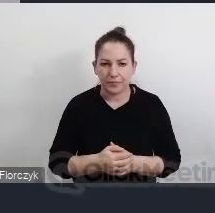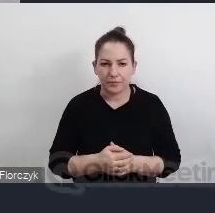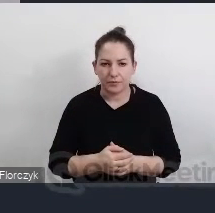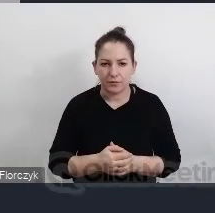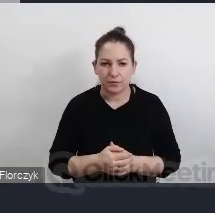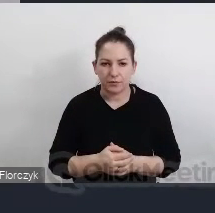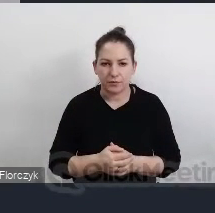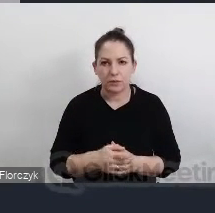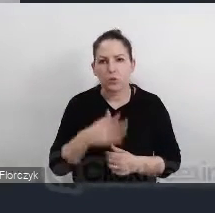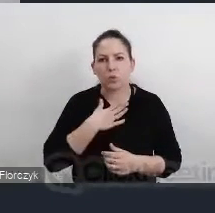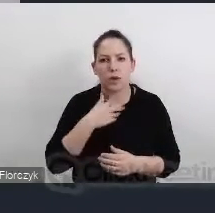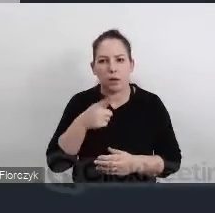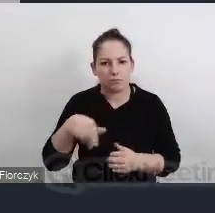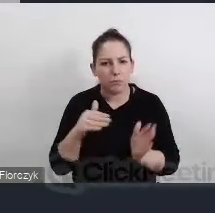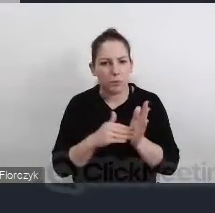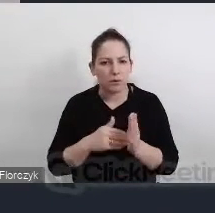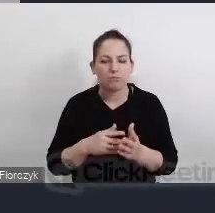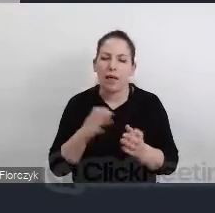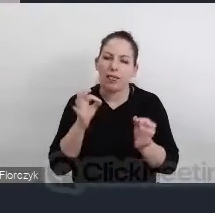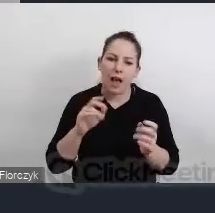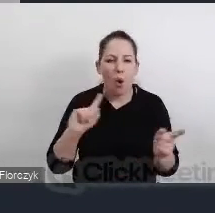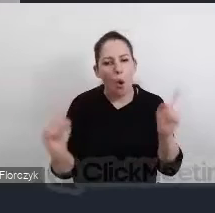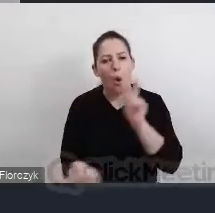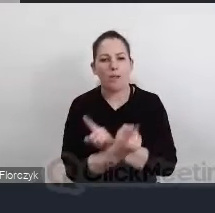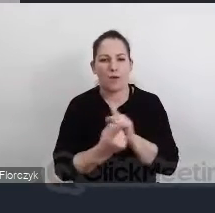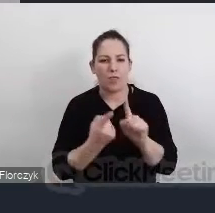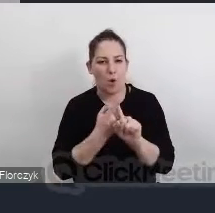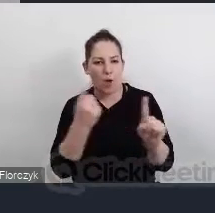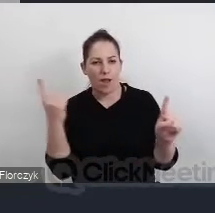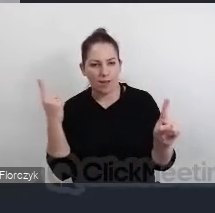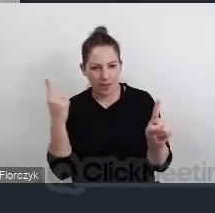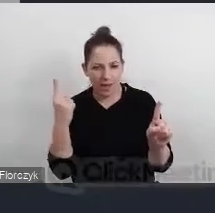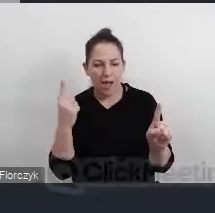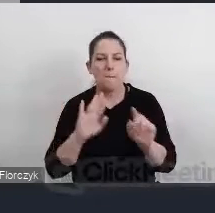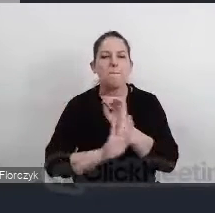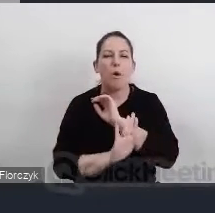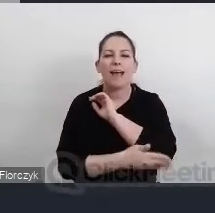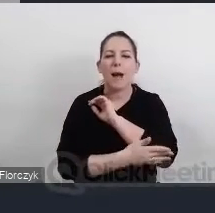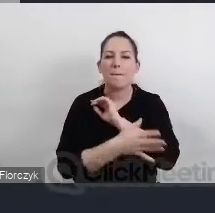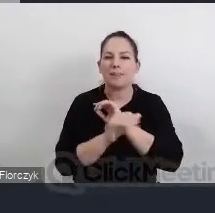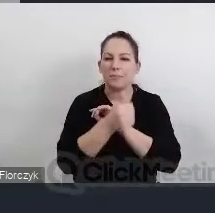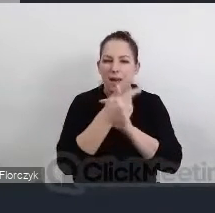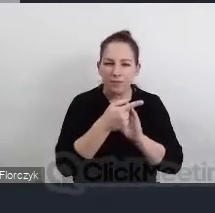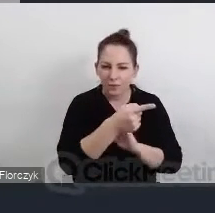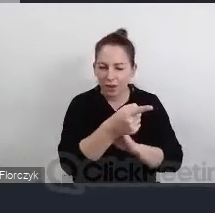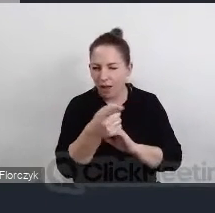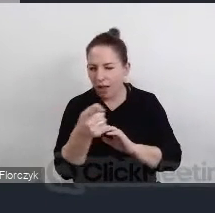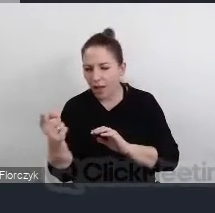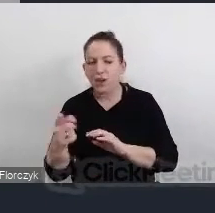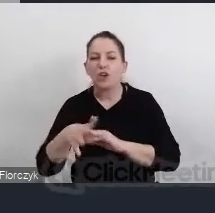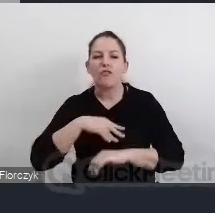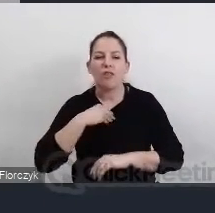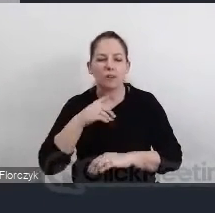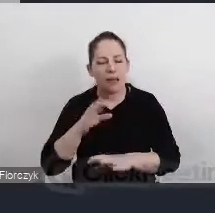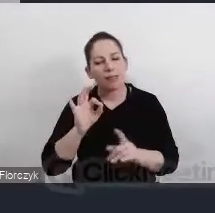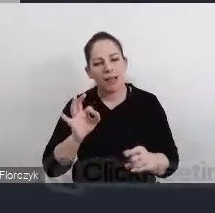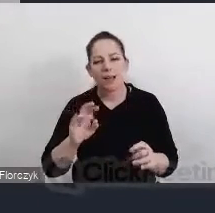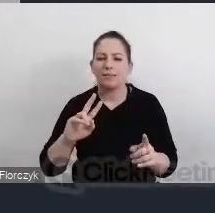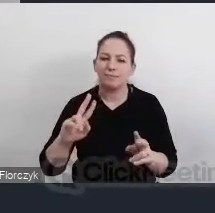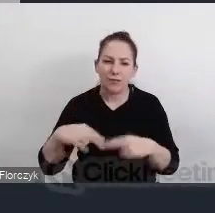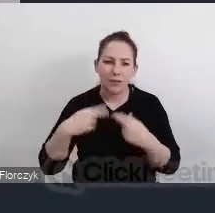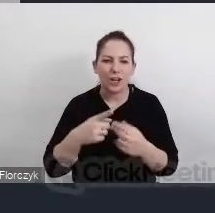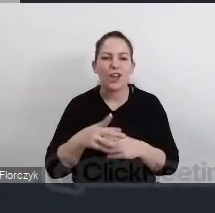by się przydały. To proponuję odwrotną kolejność. Tak, szliśmy od Podkarpackiego przez Świętokrzyskie, to wrócimy